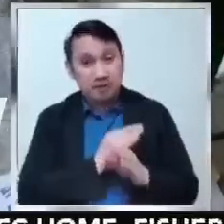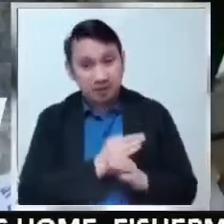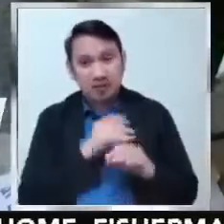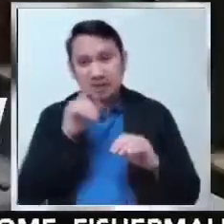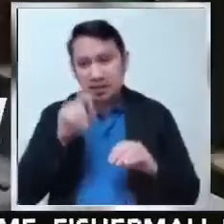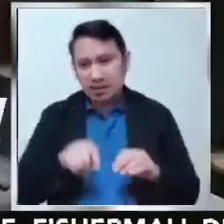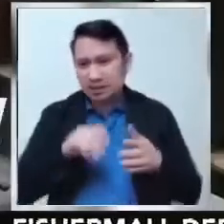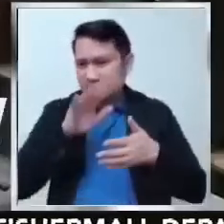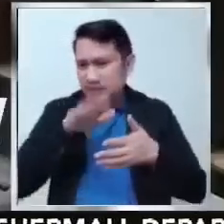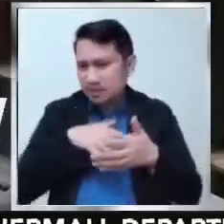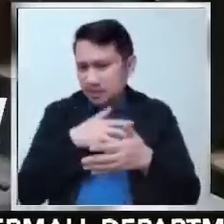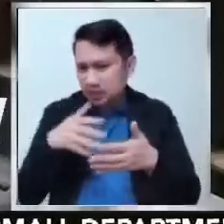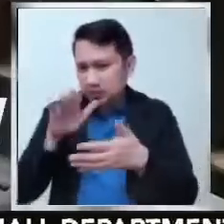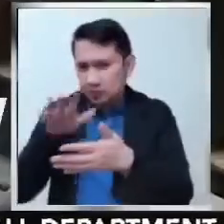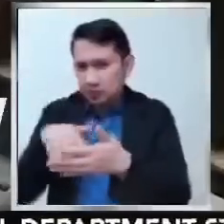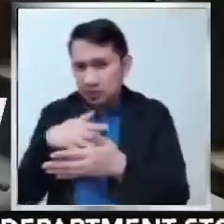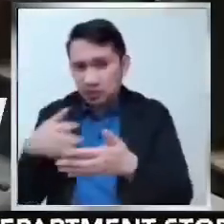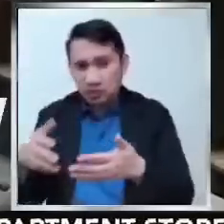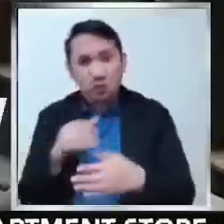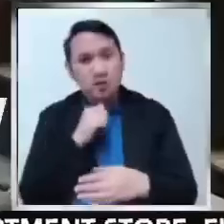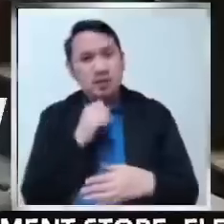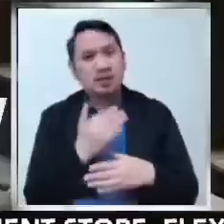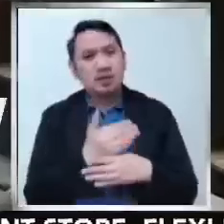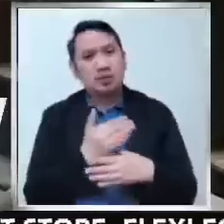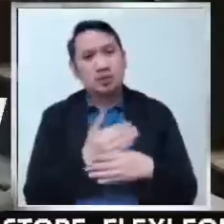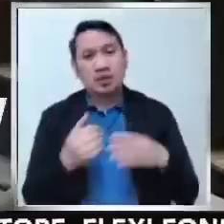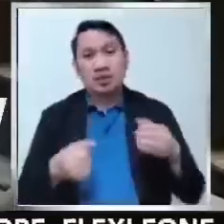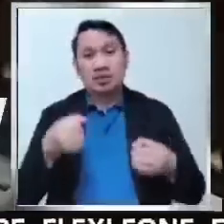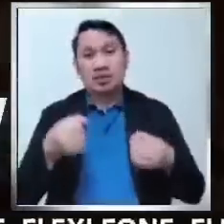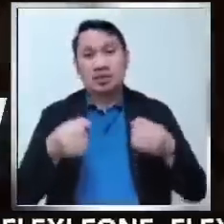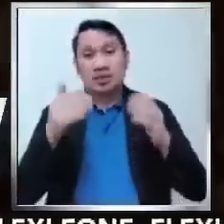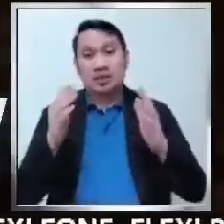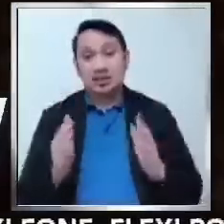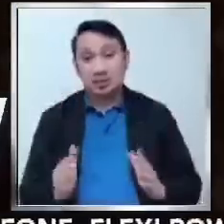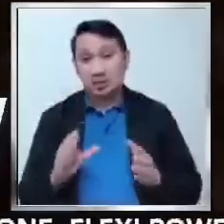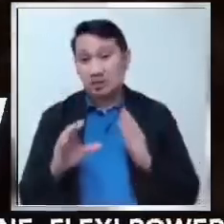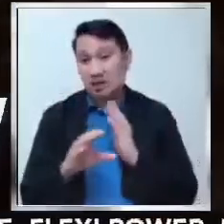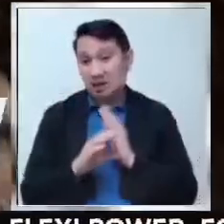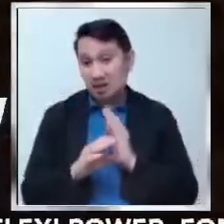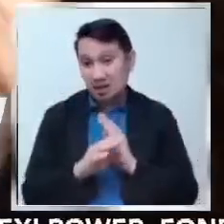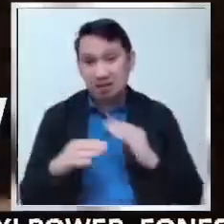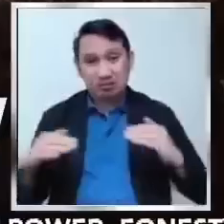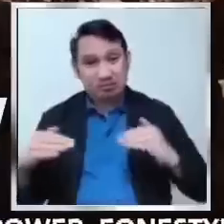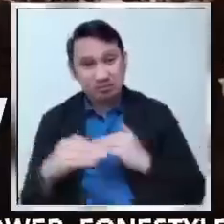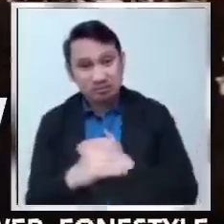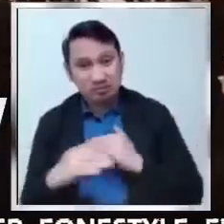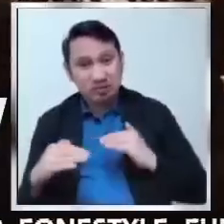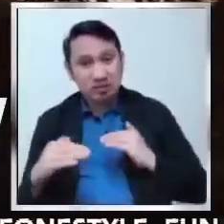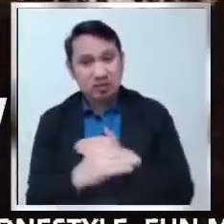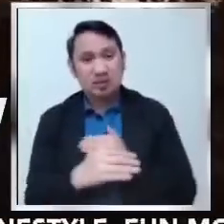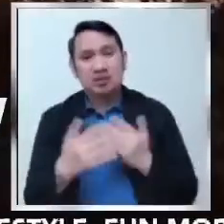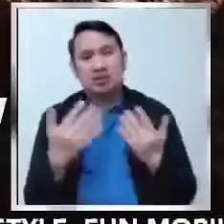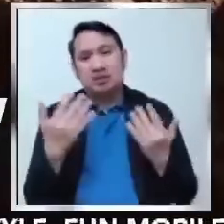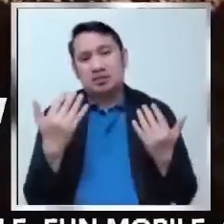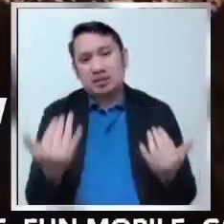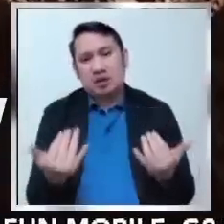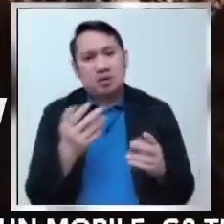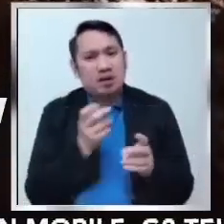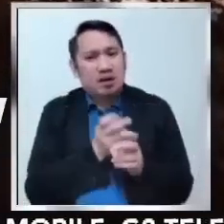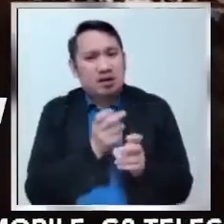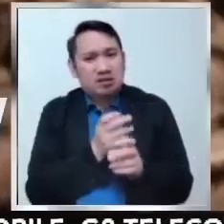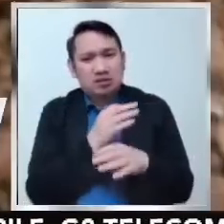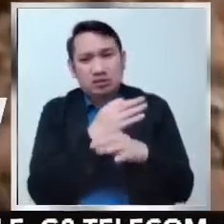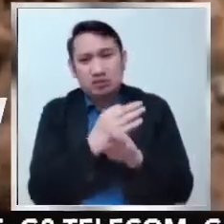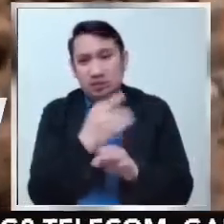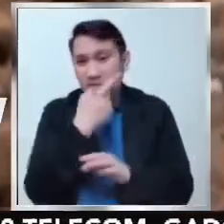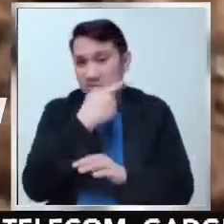para mabawasan ang abala sa mga motorista at pedestrian. Mas matagal pa ang pagkukumpuni lalo sa mga lugar kung saan